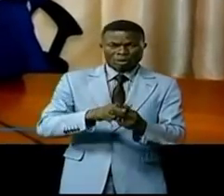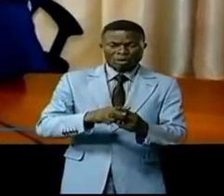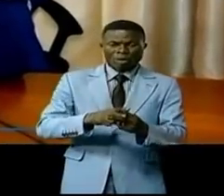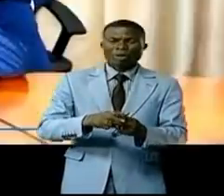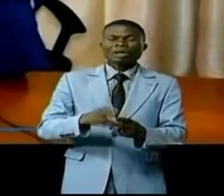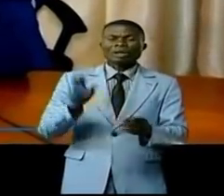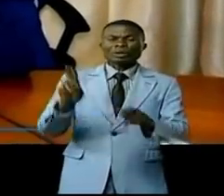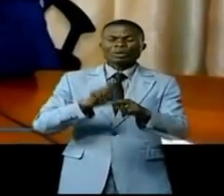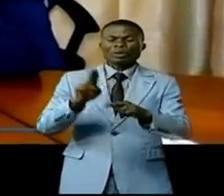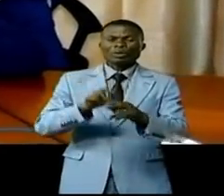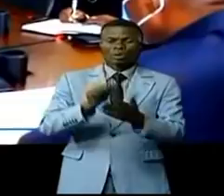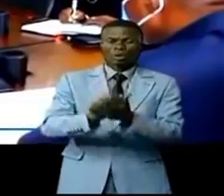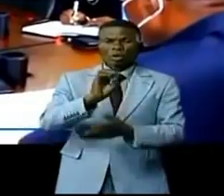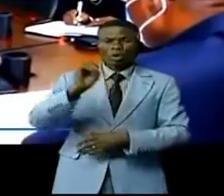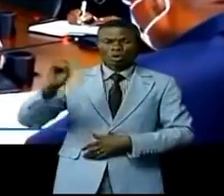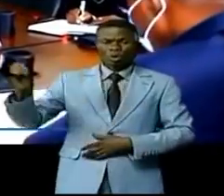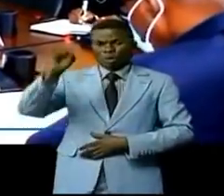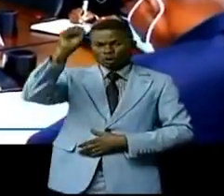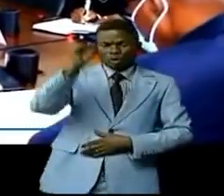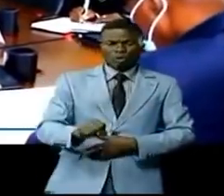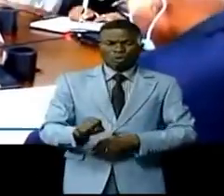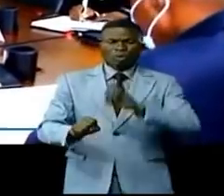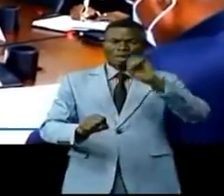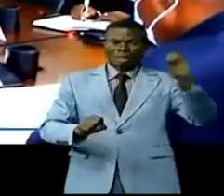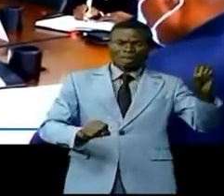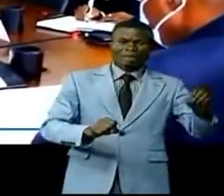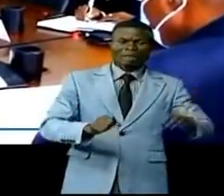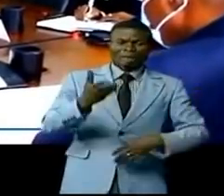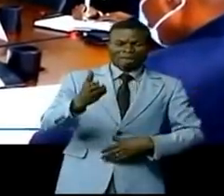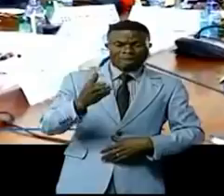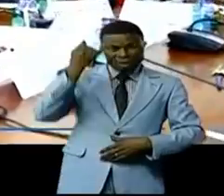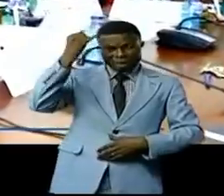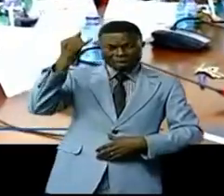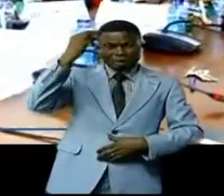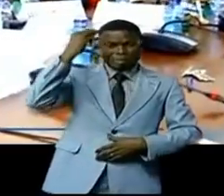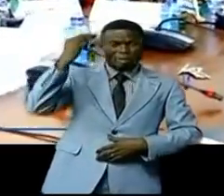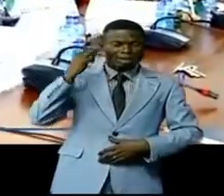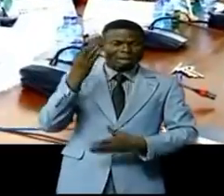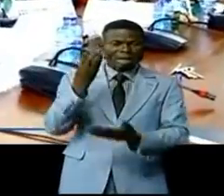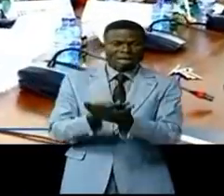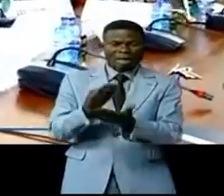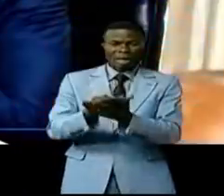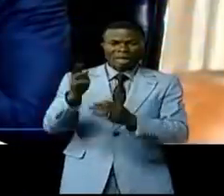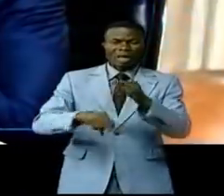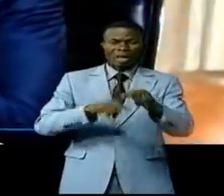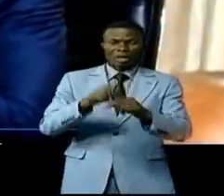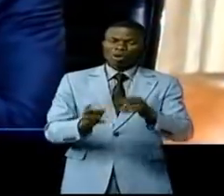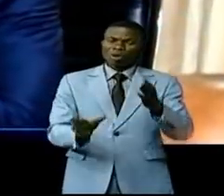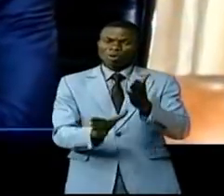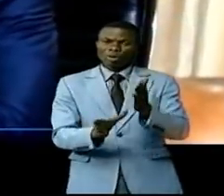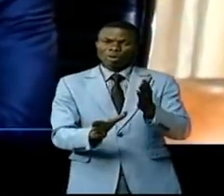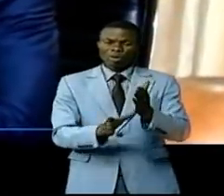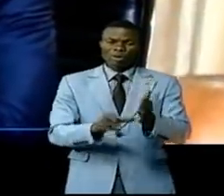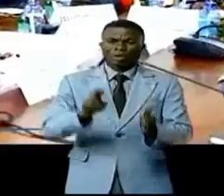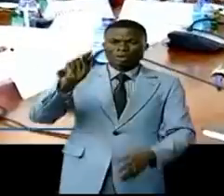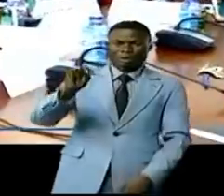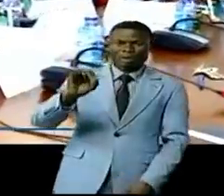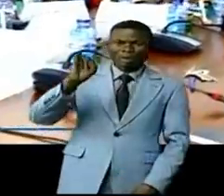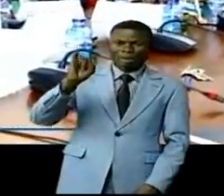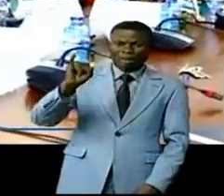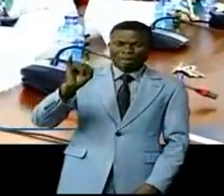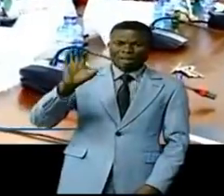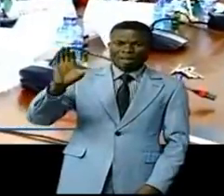consommation, ouest, sud et est. Dans sa casquette du ministre de l'économie nationale intérimaire, Nicolas Kazadi